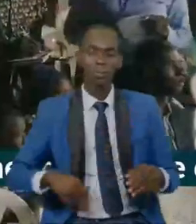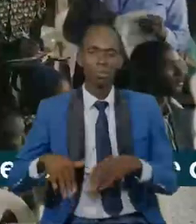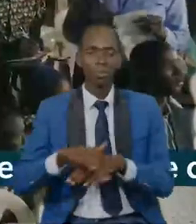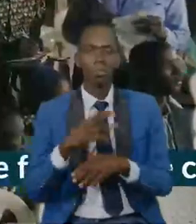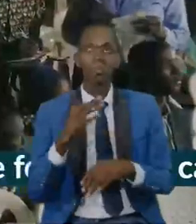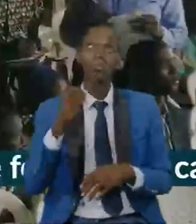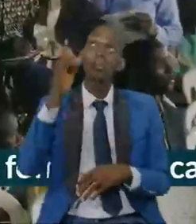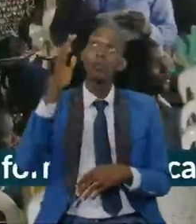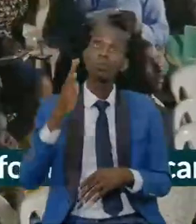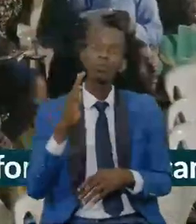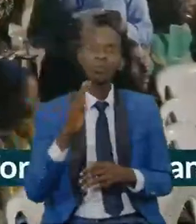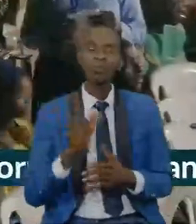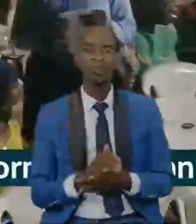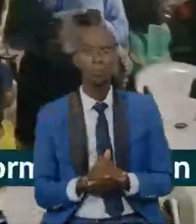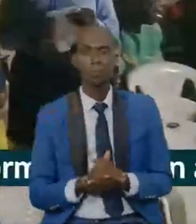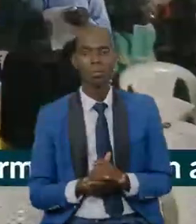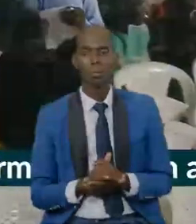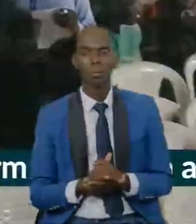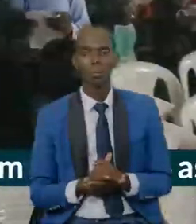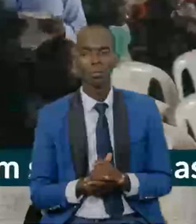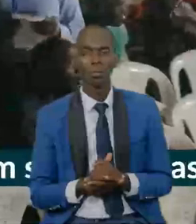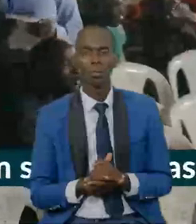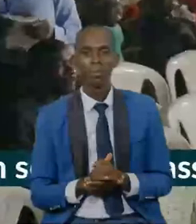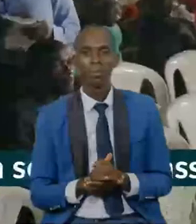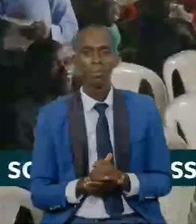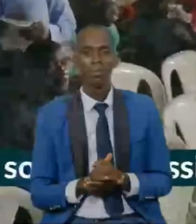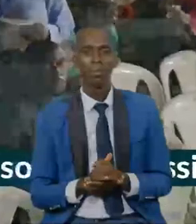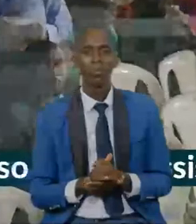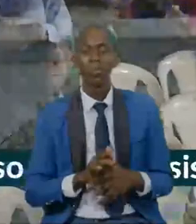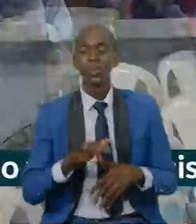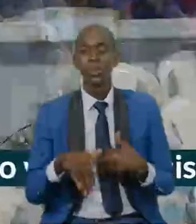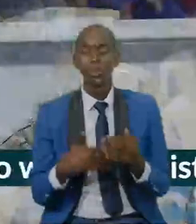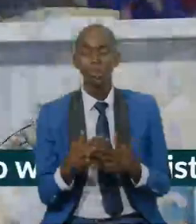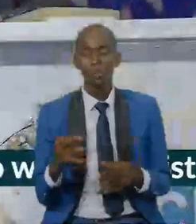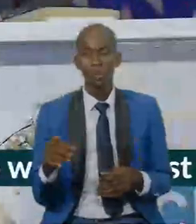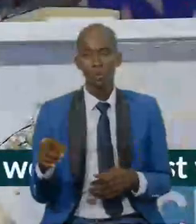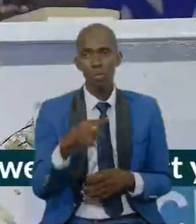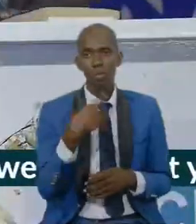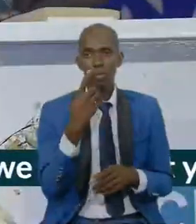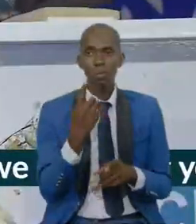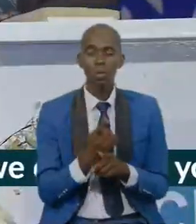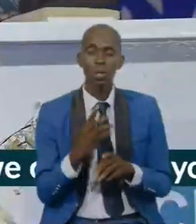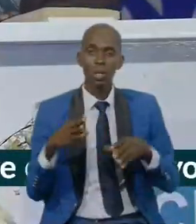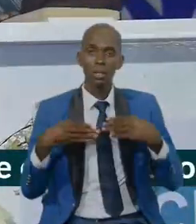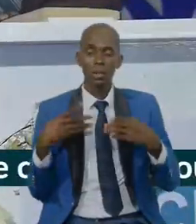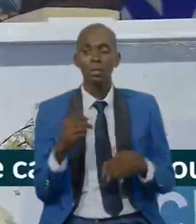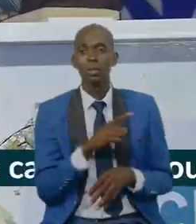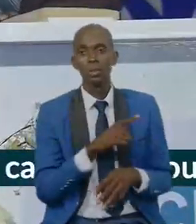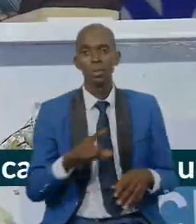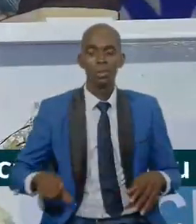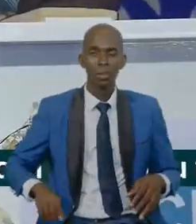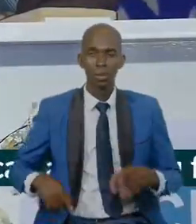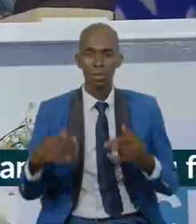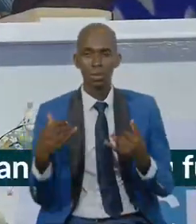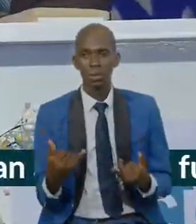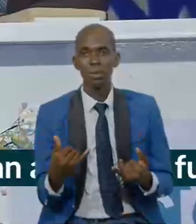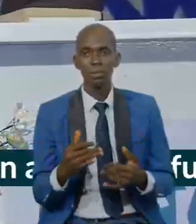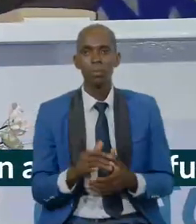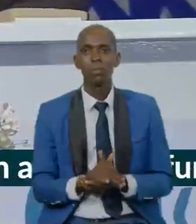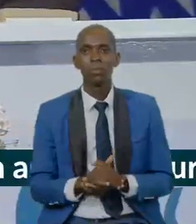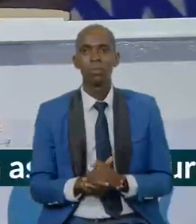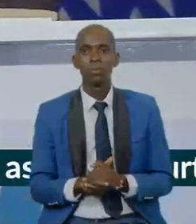royaume de Dieu. Vous tous qui avez donné votre vie au Seigneur. Vous tous qui avez donné votre vie au Seigneur Jésus. Vous aurez des conseillers qui ne sont